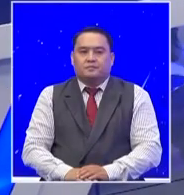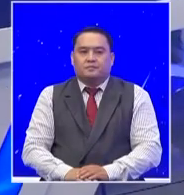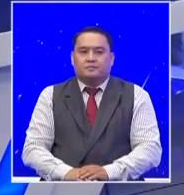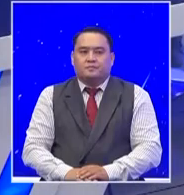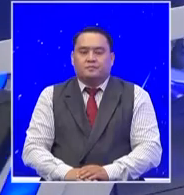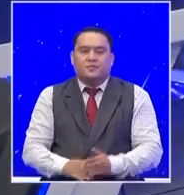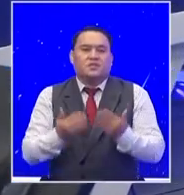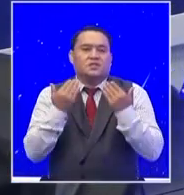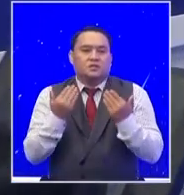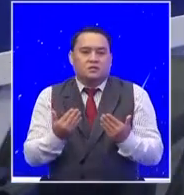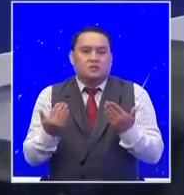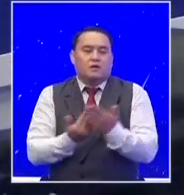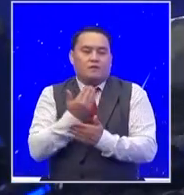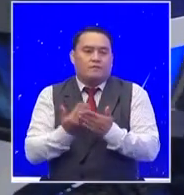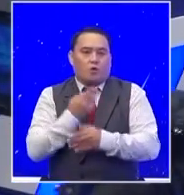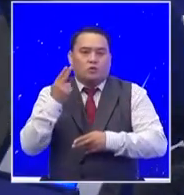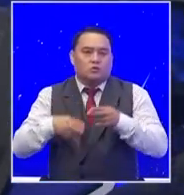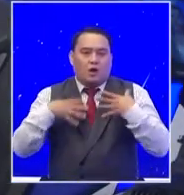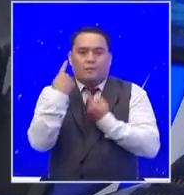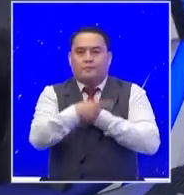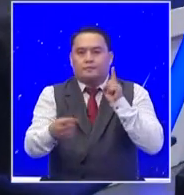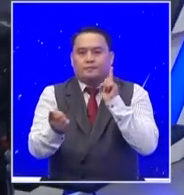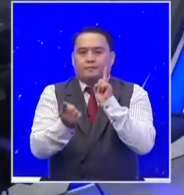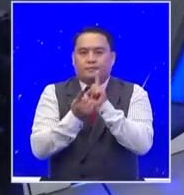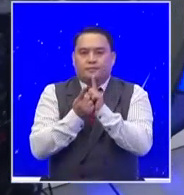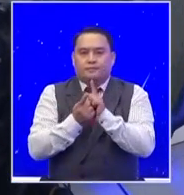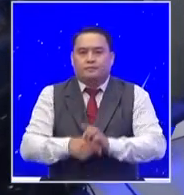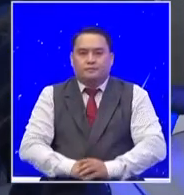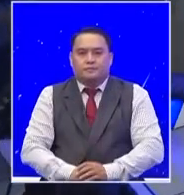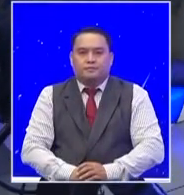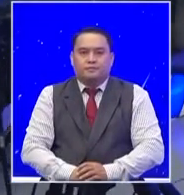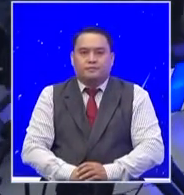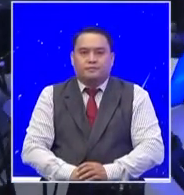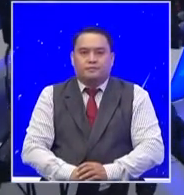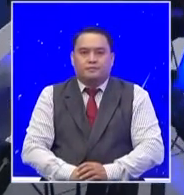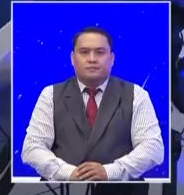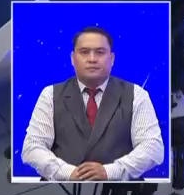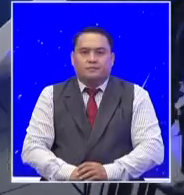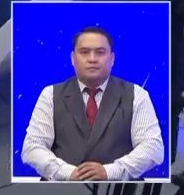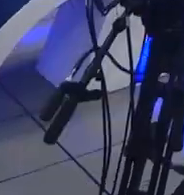Это были все события на сегодня. Я с вами прощаюсь. Увидимся завтра.